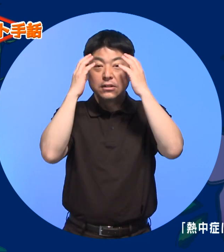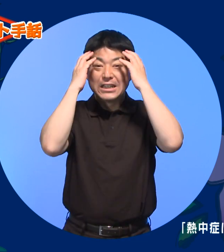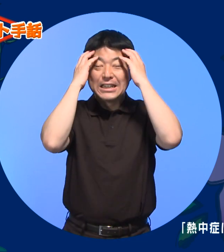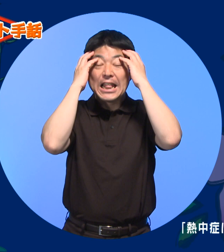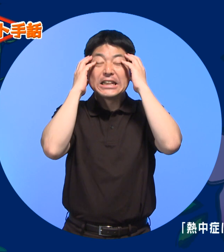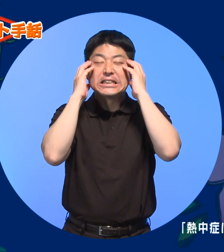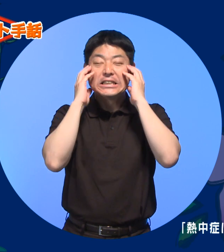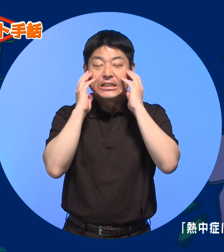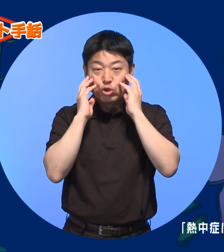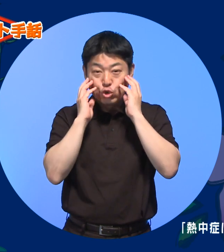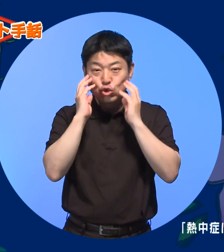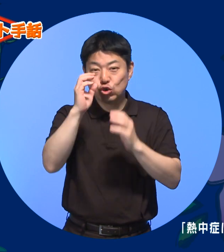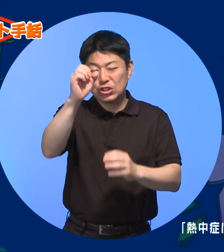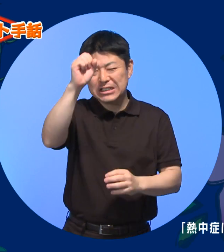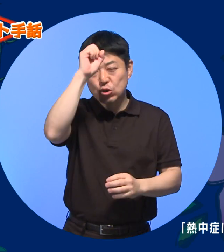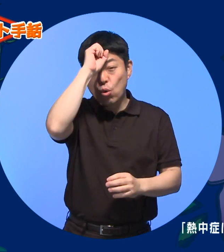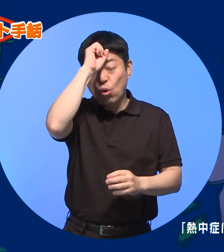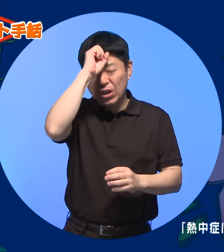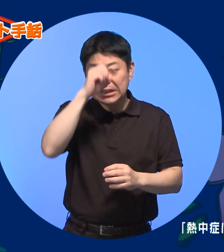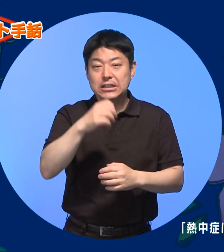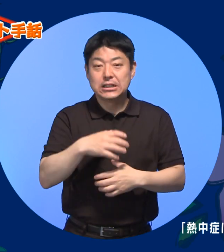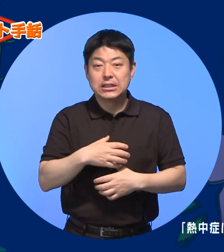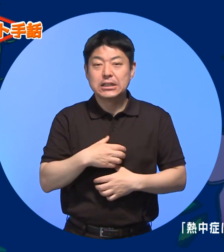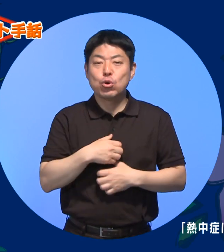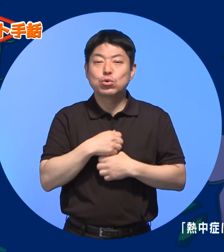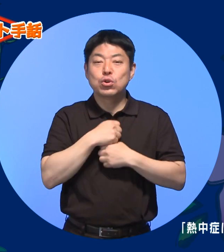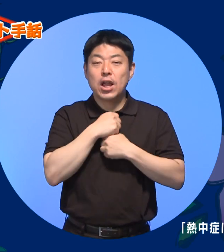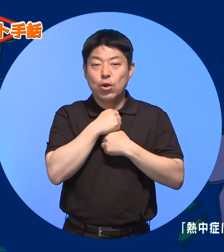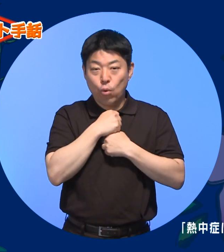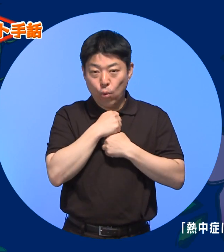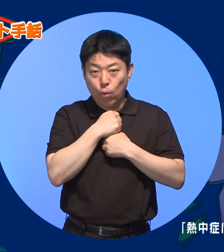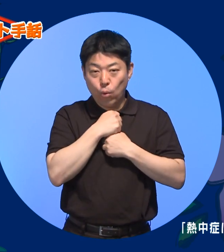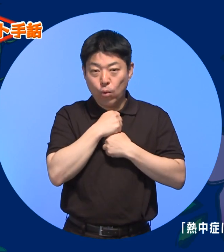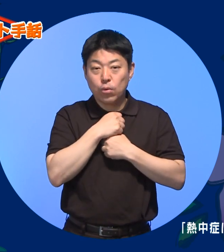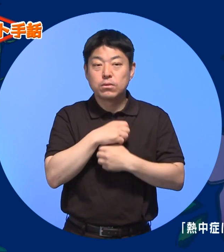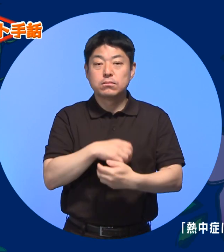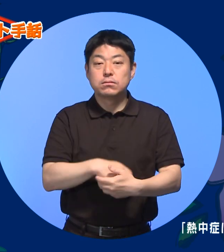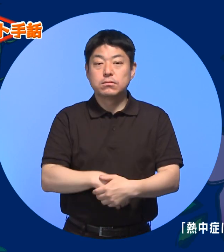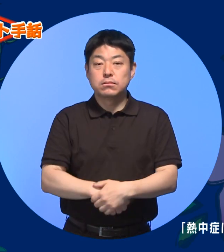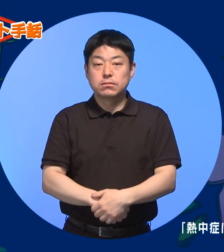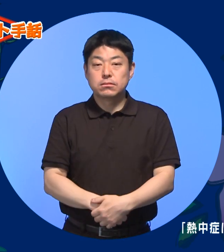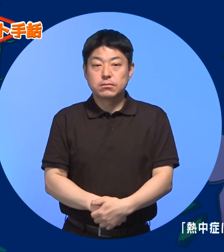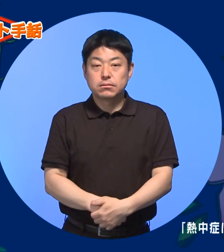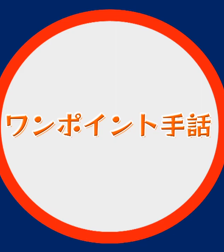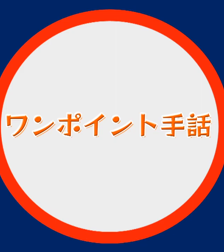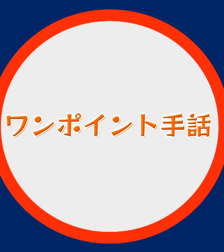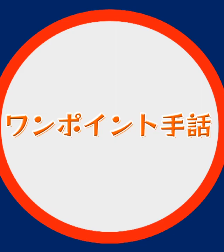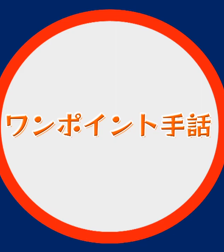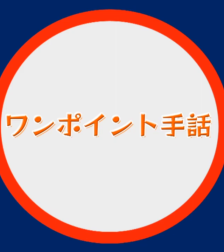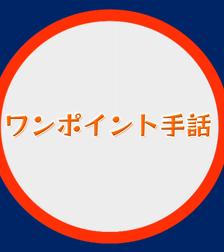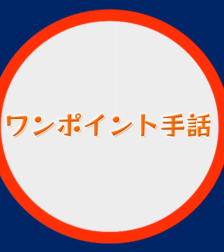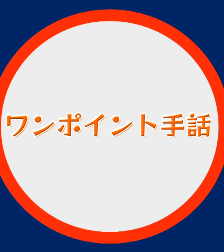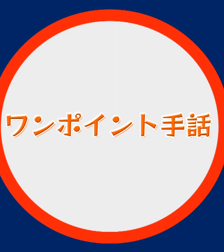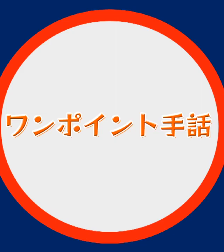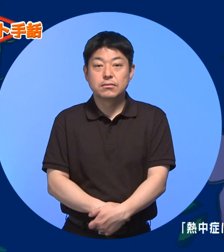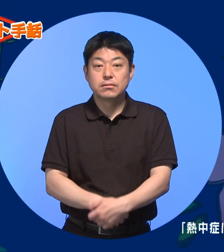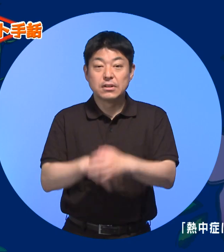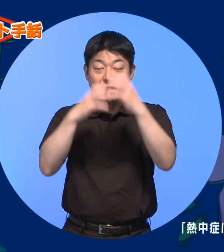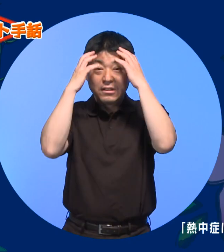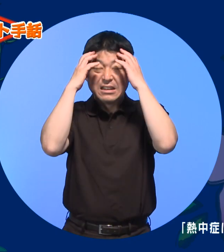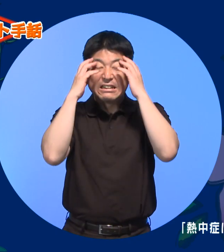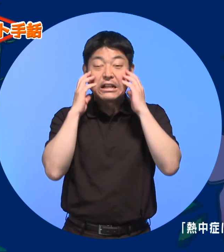つけよう熱中症に気をつけようワンポイント